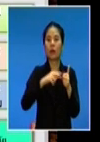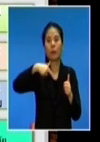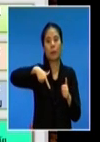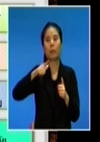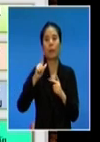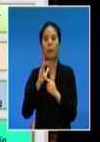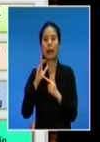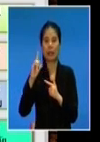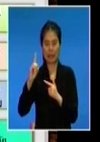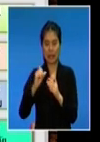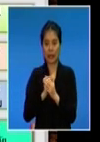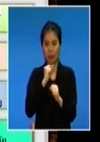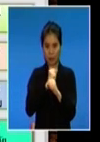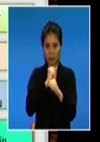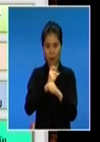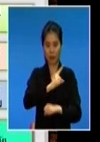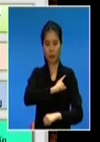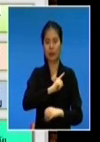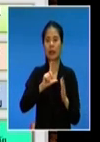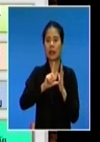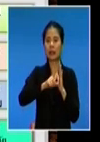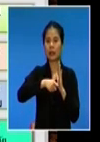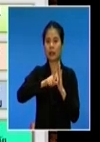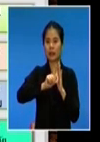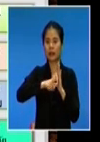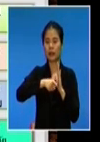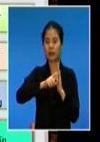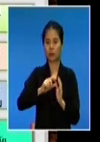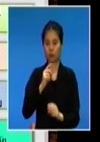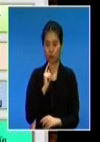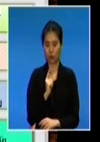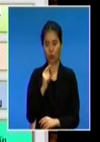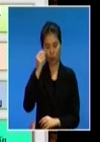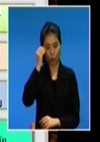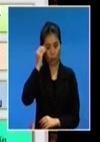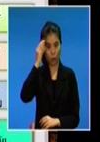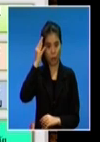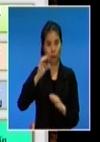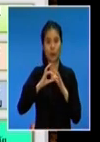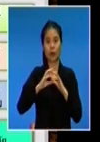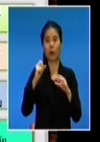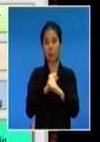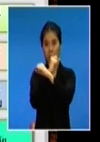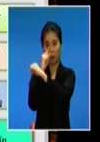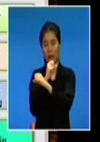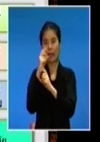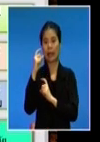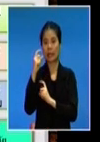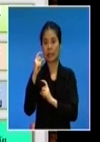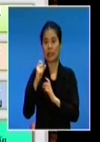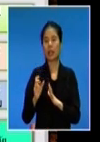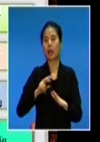วจเข้ามาเป็นอีกชุดคือรองเลขาเนี่ยในรวมตรงนี้ต้องมีความรู้ในเมื่อกรรมการชุดนี้เนี่ยประกอบด้วยทุกกระทรวงนะ